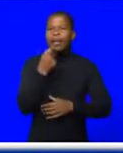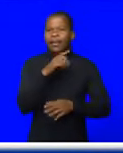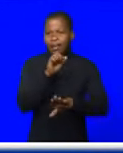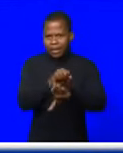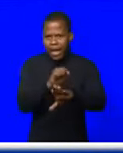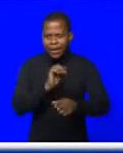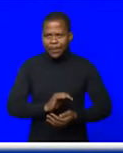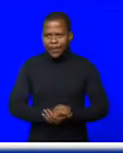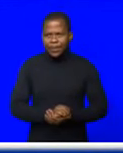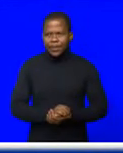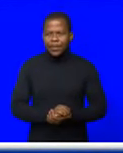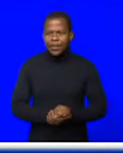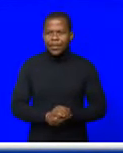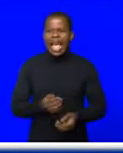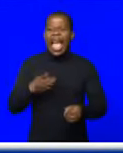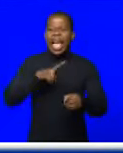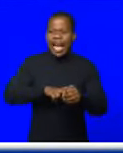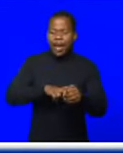ku-regulator